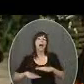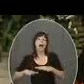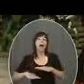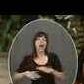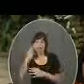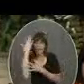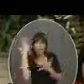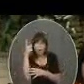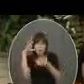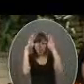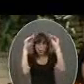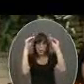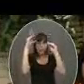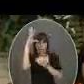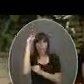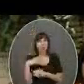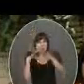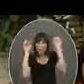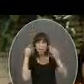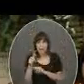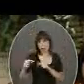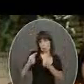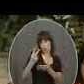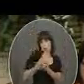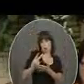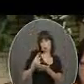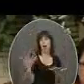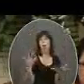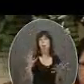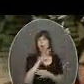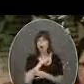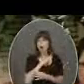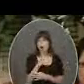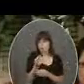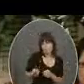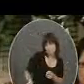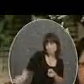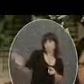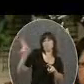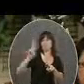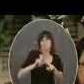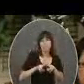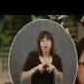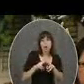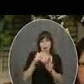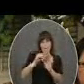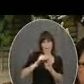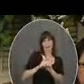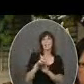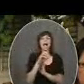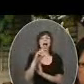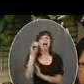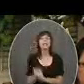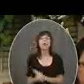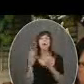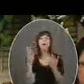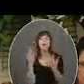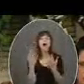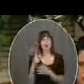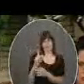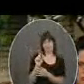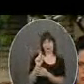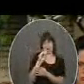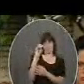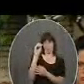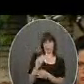quoi, M. le Président? Depuis deux semaines, nous avons augmenté cette baisse de ratio de 20